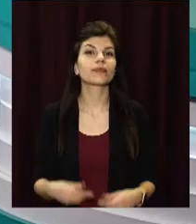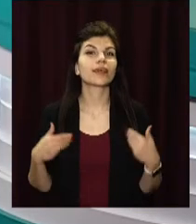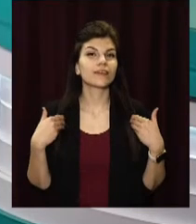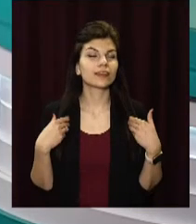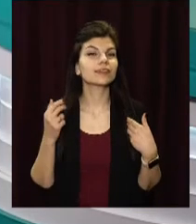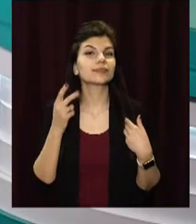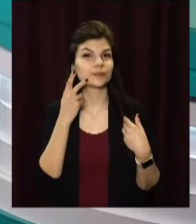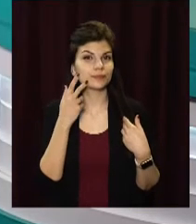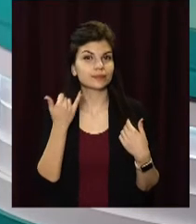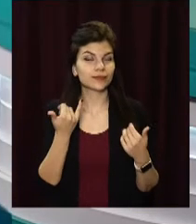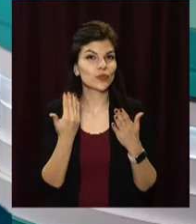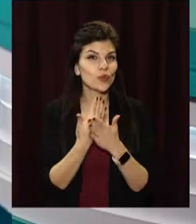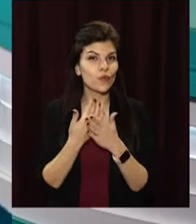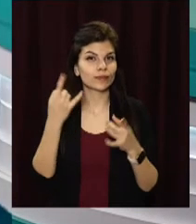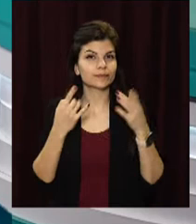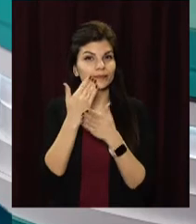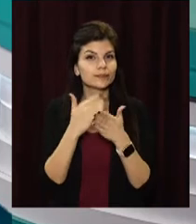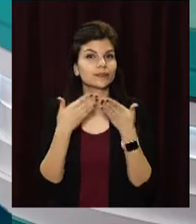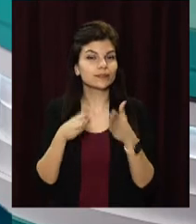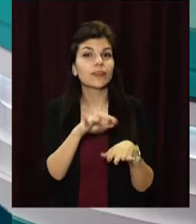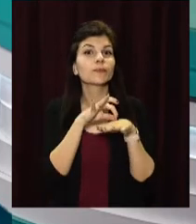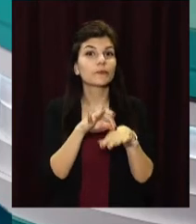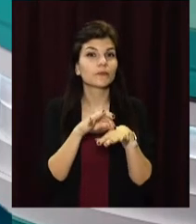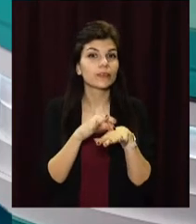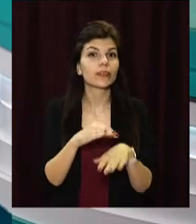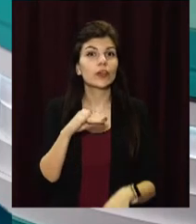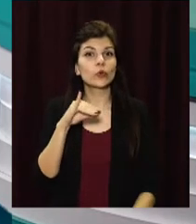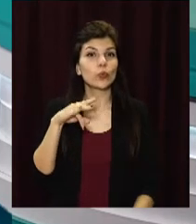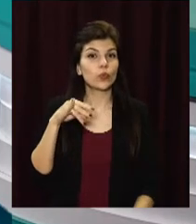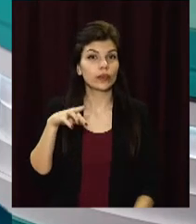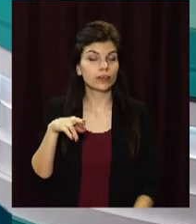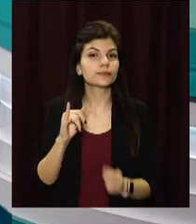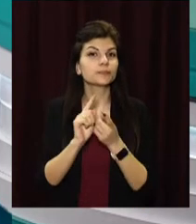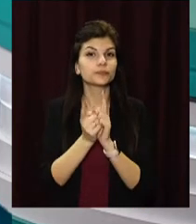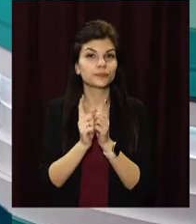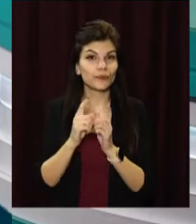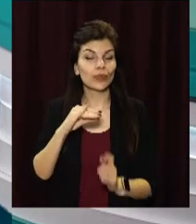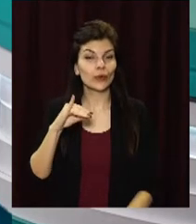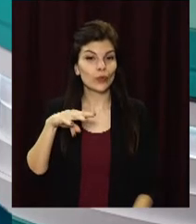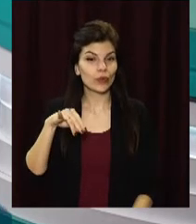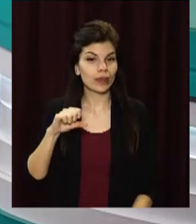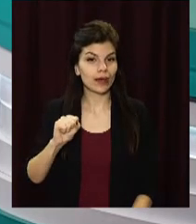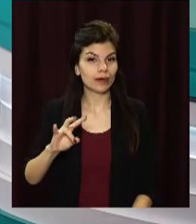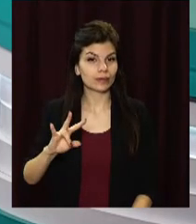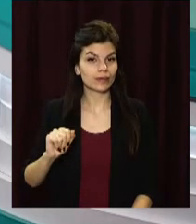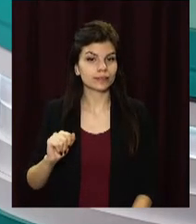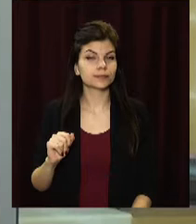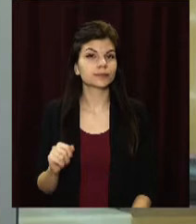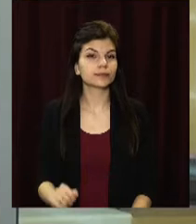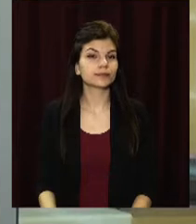Вітаю, як завжди, у цій порі новини на відкритому. У студії для вас працюватиму я, Юлія Демченко, та сурдоперекладачка Юліана Пуговкіна.